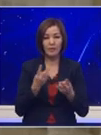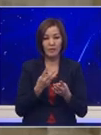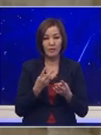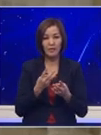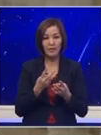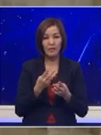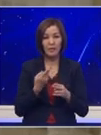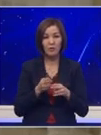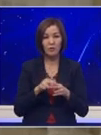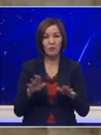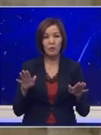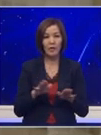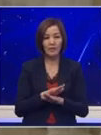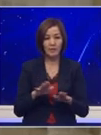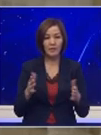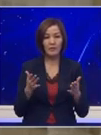еді. Сол әндерді